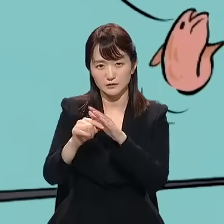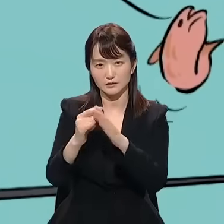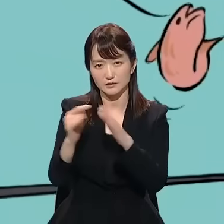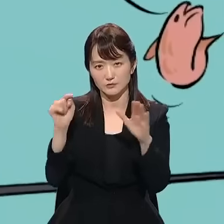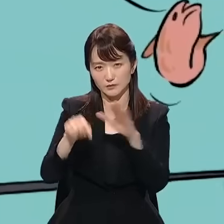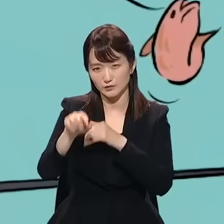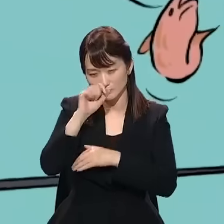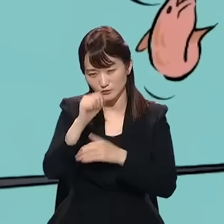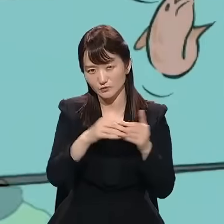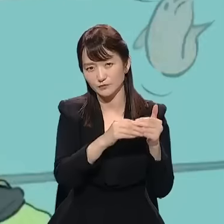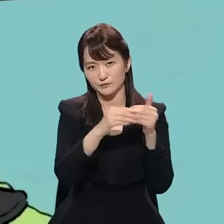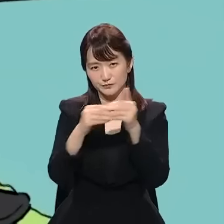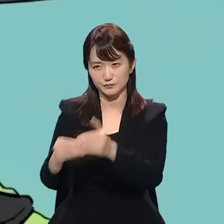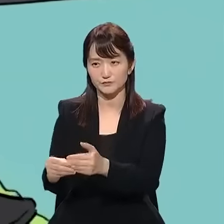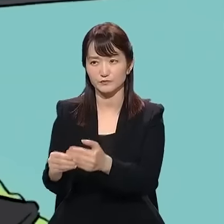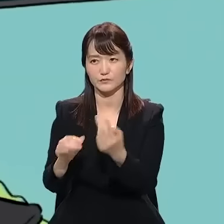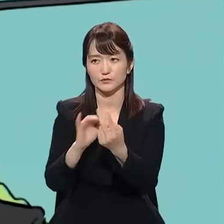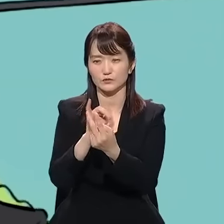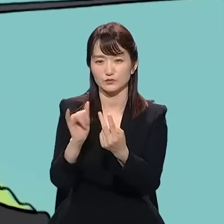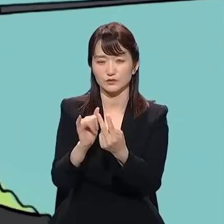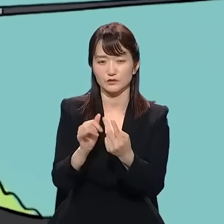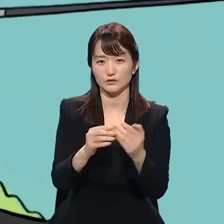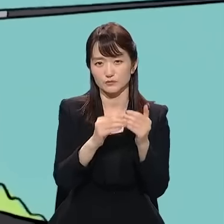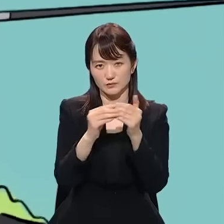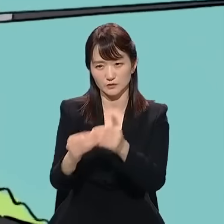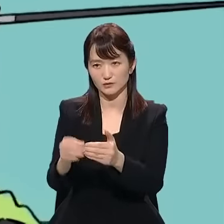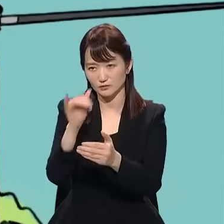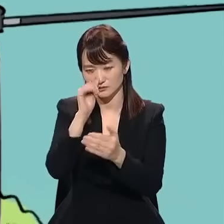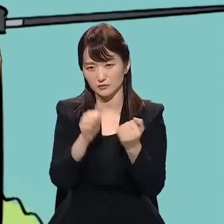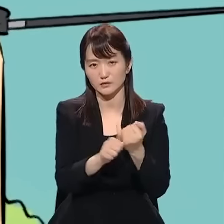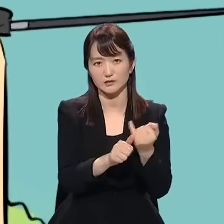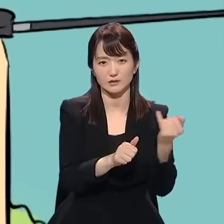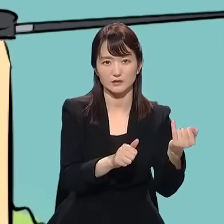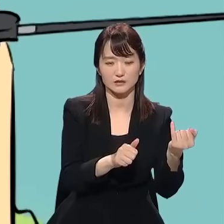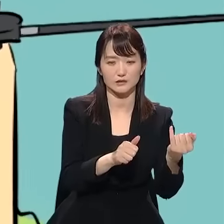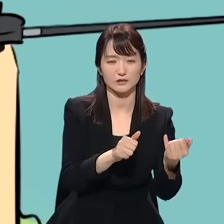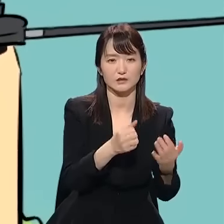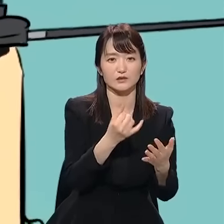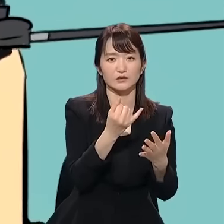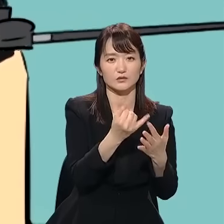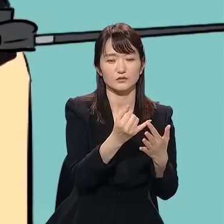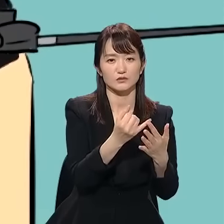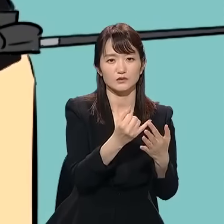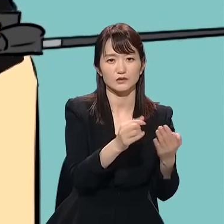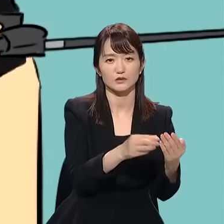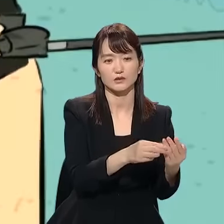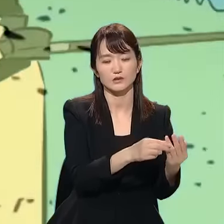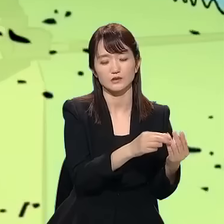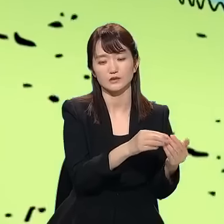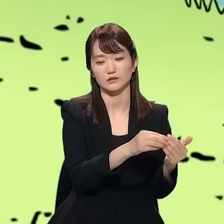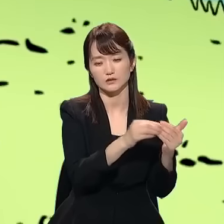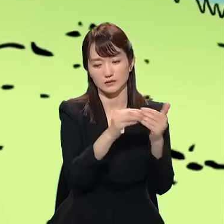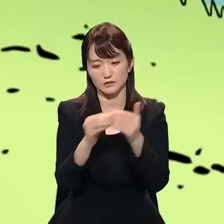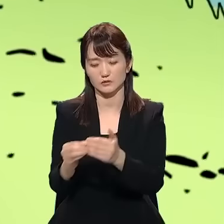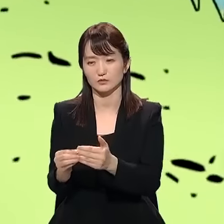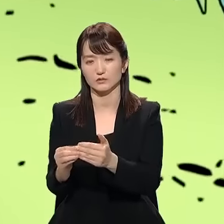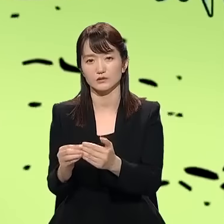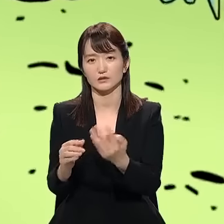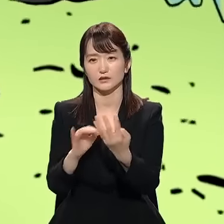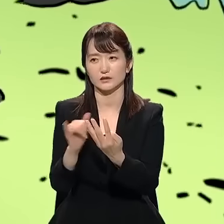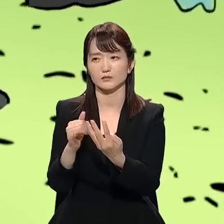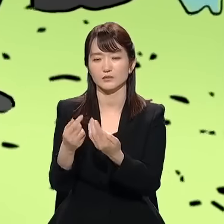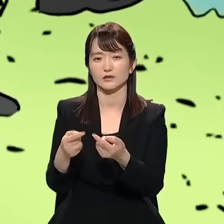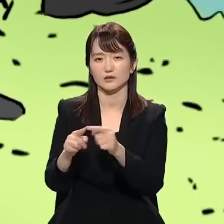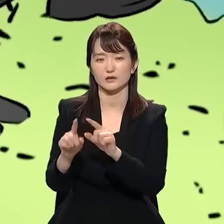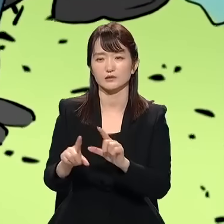하는데요 둘이서 갈 때도 있었지만 아내 가 둘째를 데리고 같이 올 때도 있어서 시사 함께 시간을 보내는 일이 많아졌다고